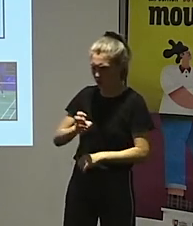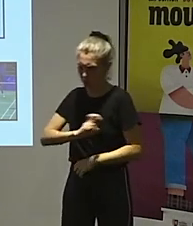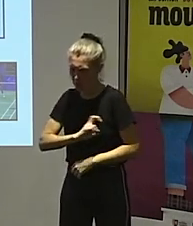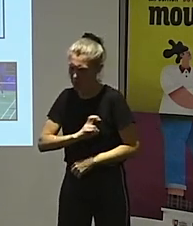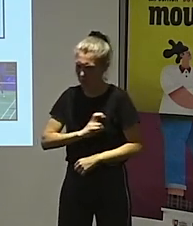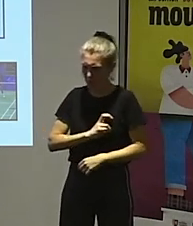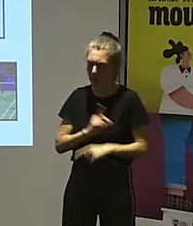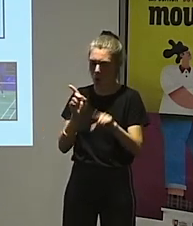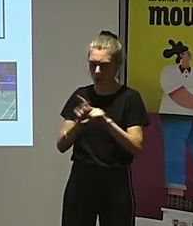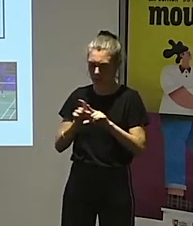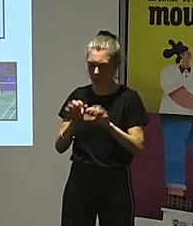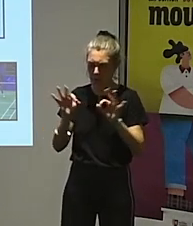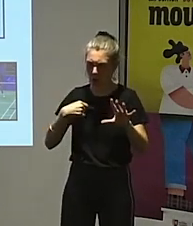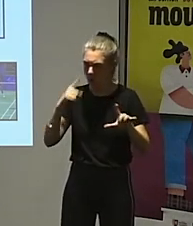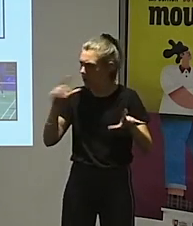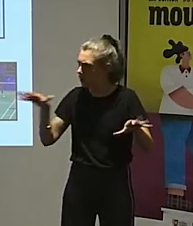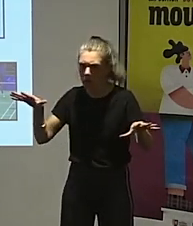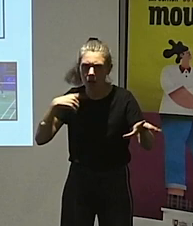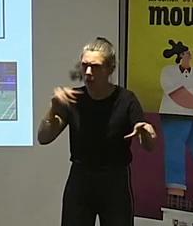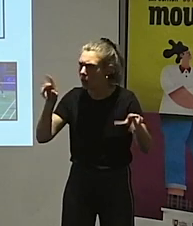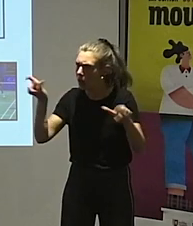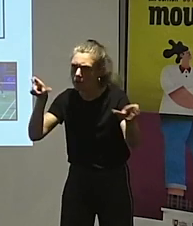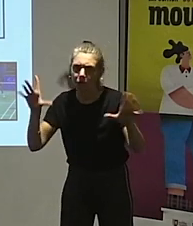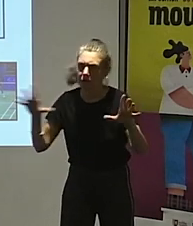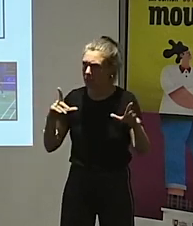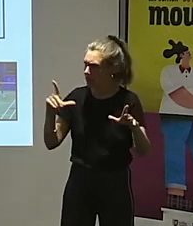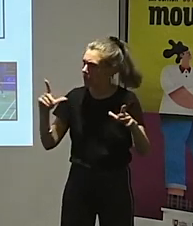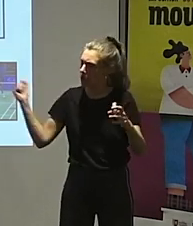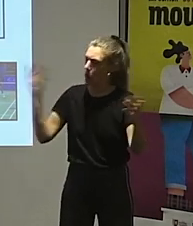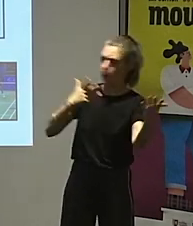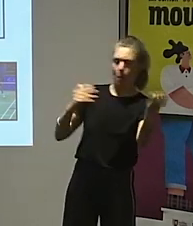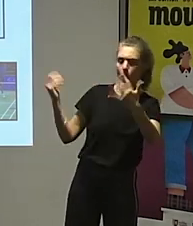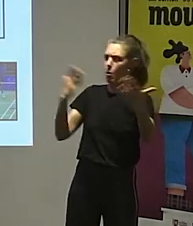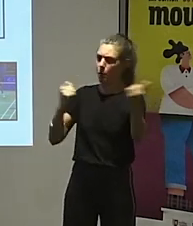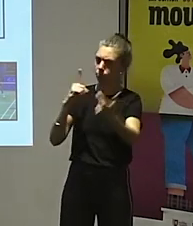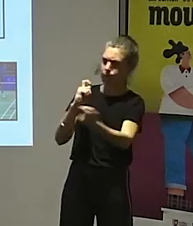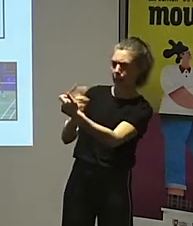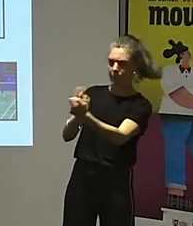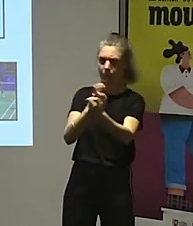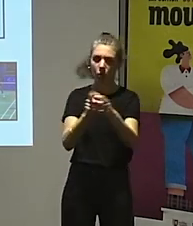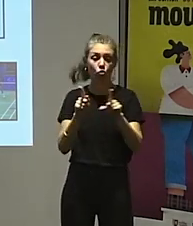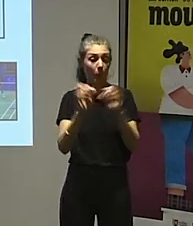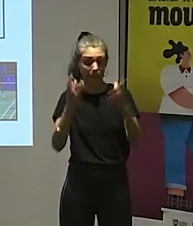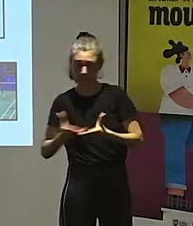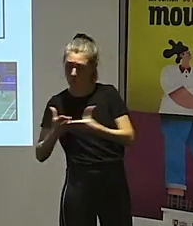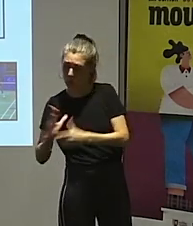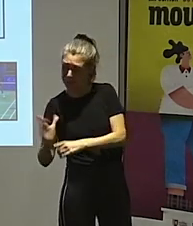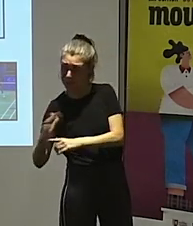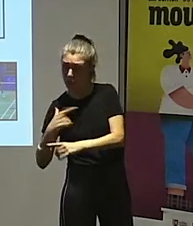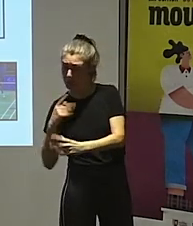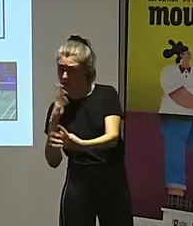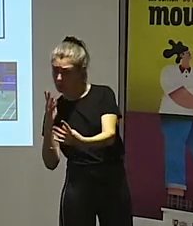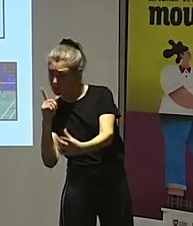en même temps, il va falloir s'adapter à des situations nouvelles et complexes comme au tennis de table. On doit prendre les informations de